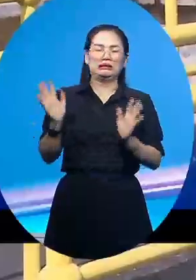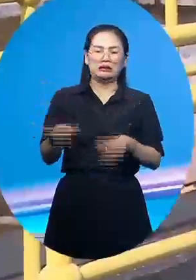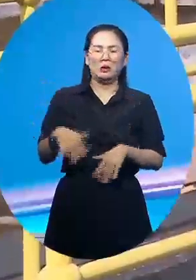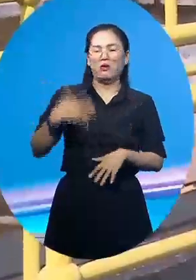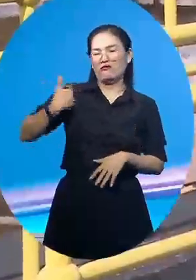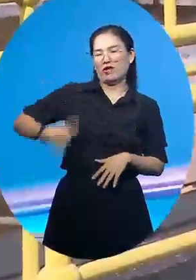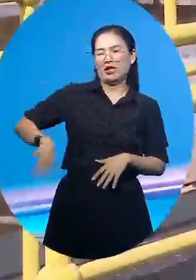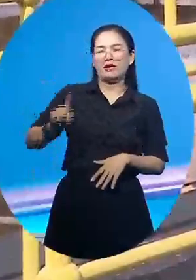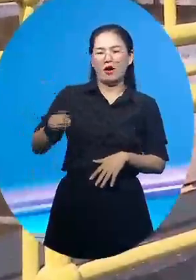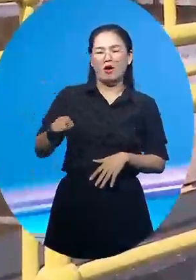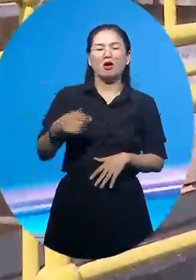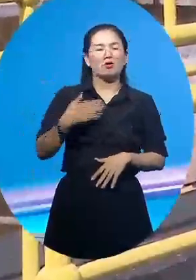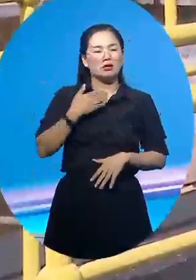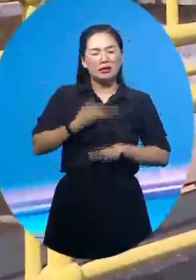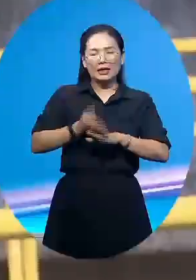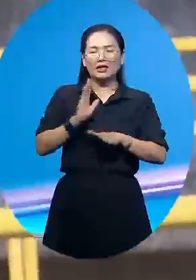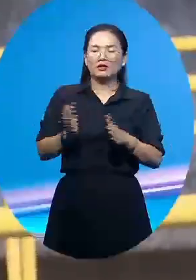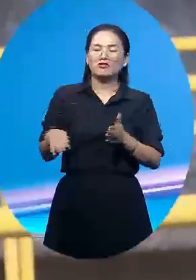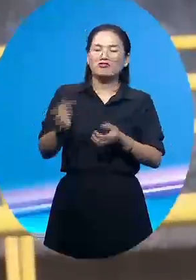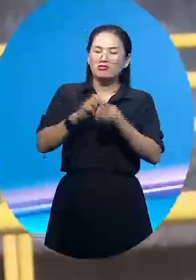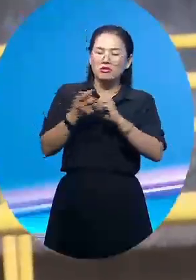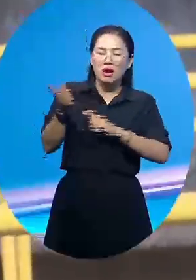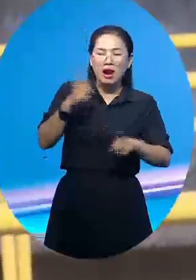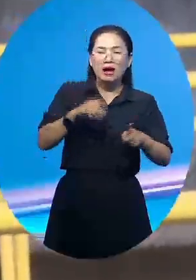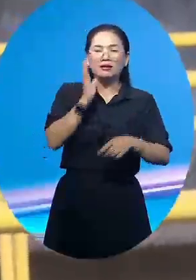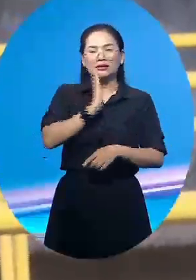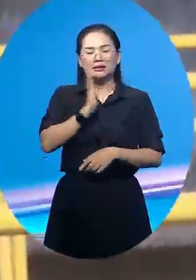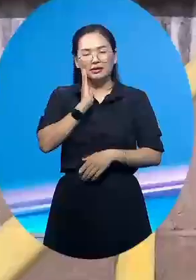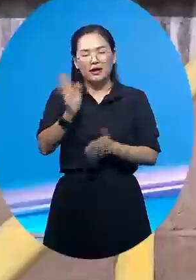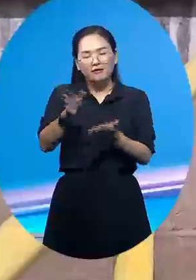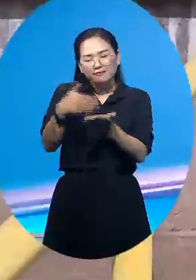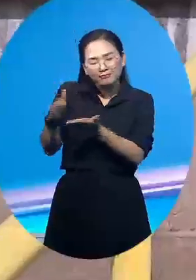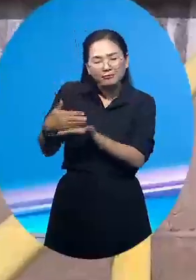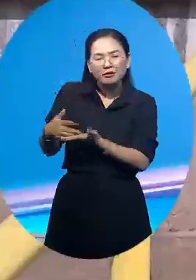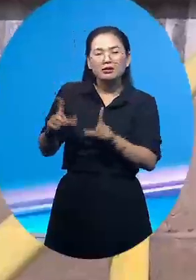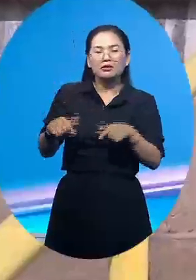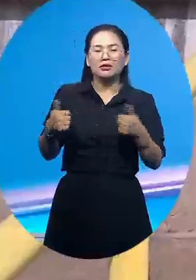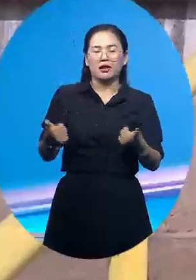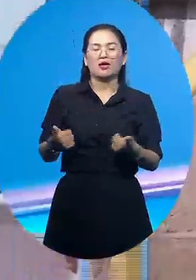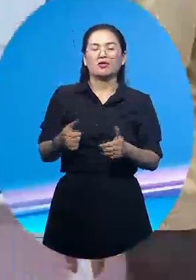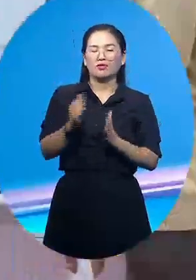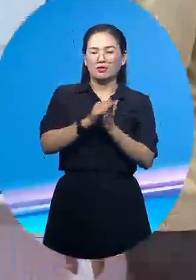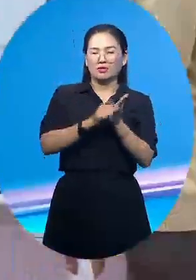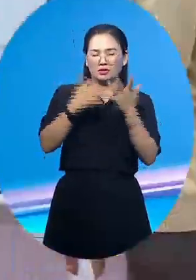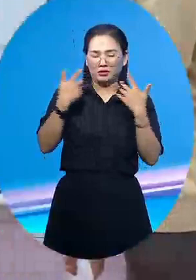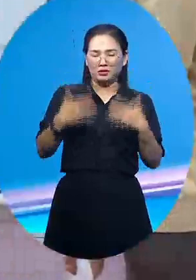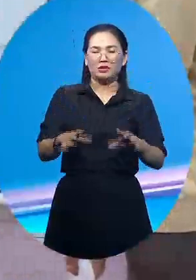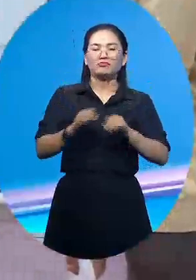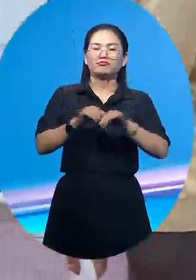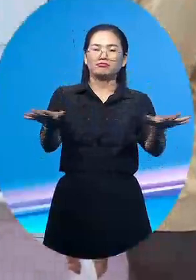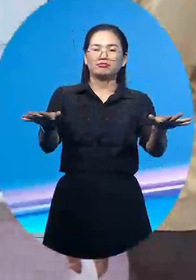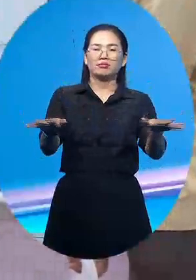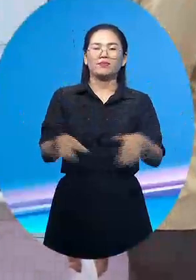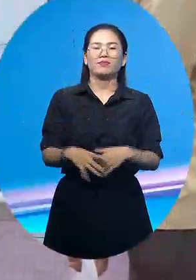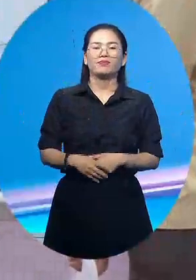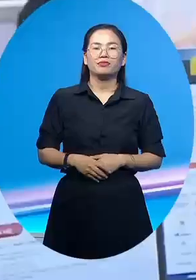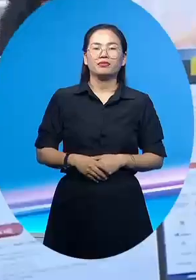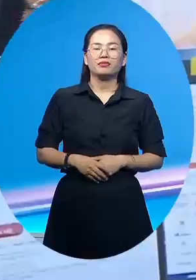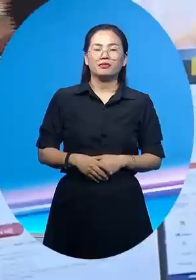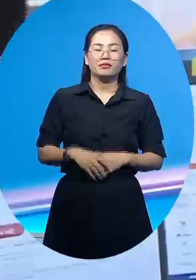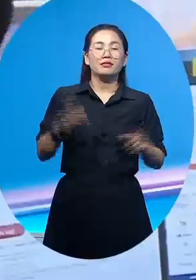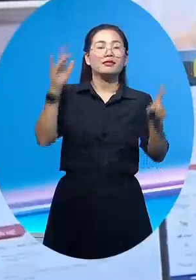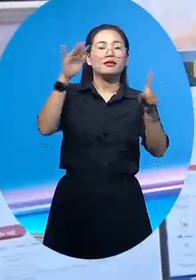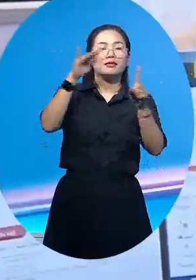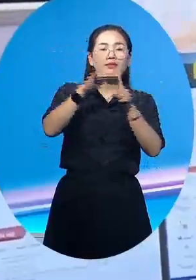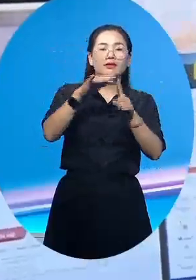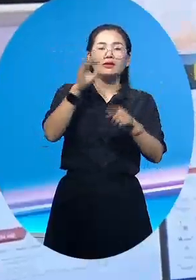để nhà máy có thể phát nước ngay sau khi các thủ tục pháp lý được giải quyết ổn thỏa tham gia triển lãm công